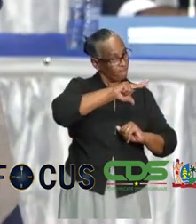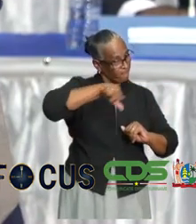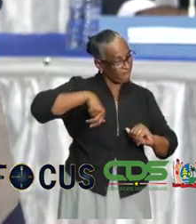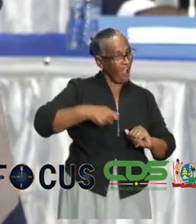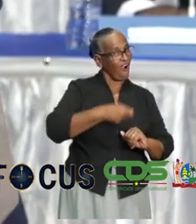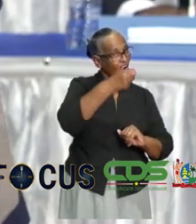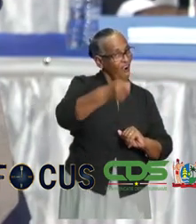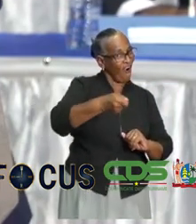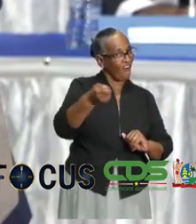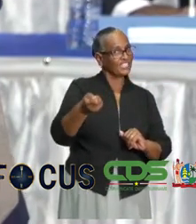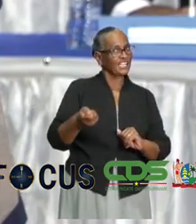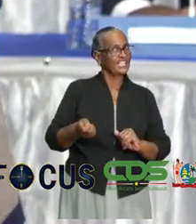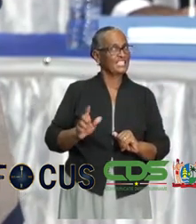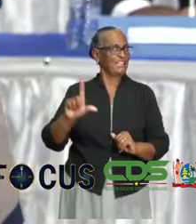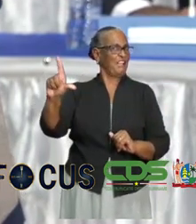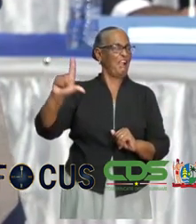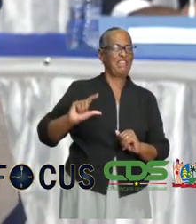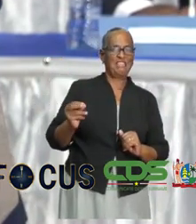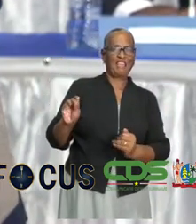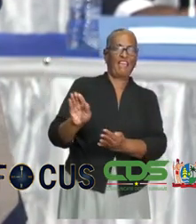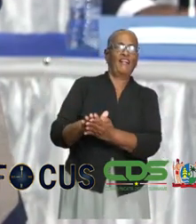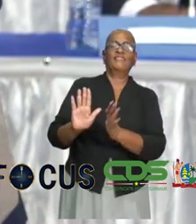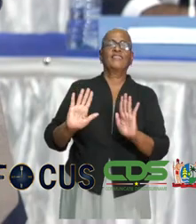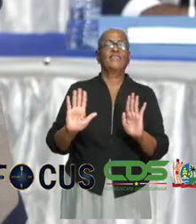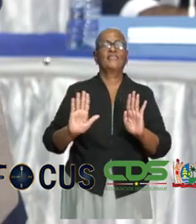wan pantimonie.